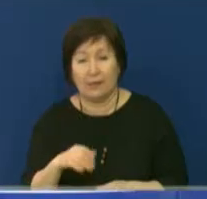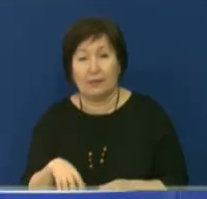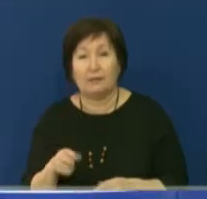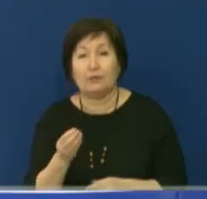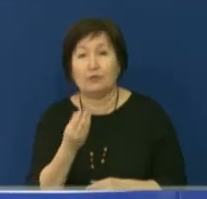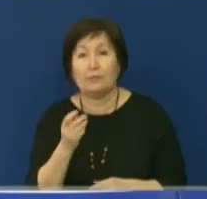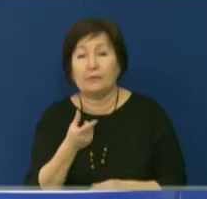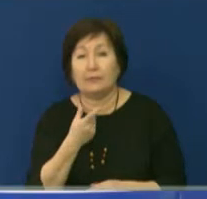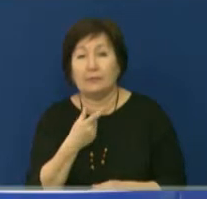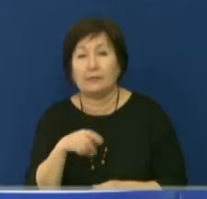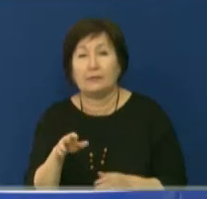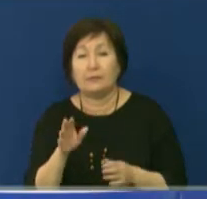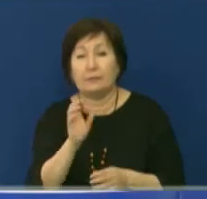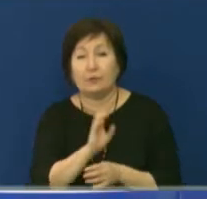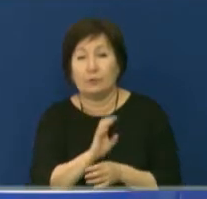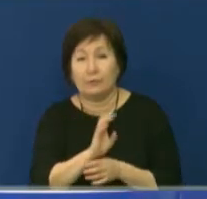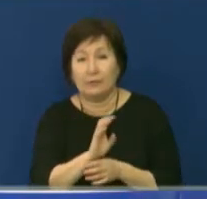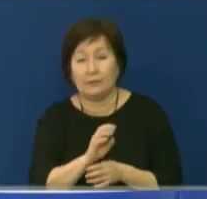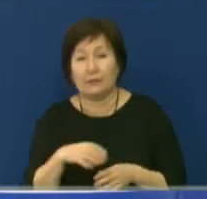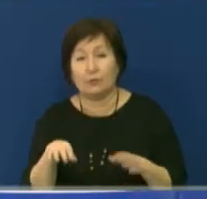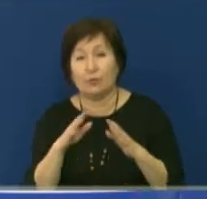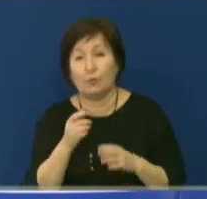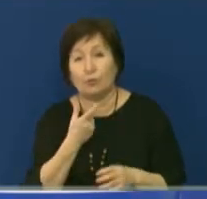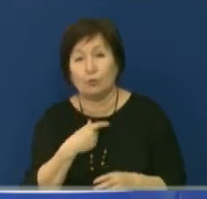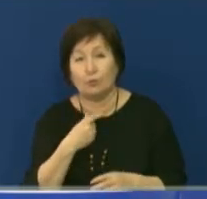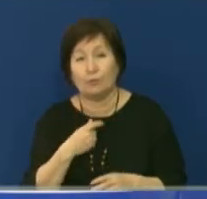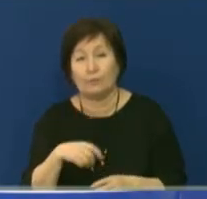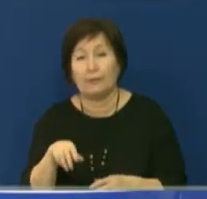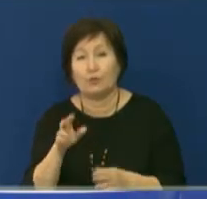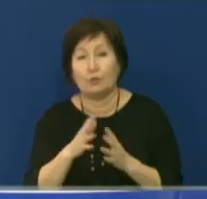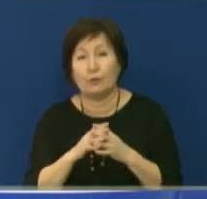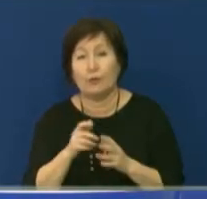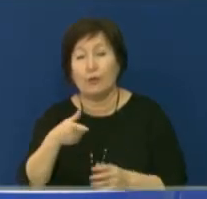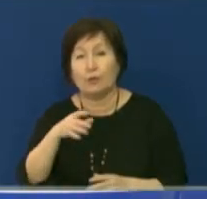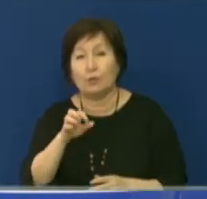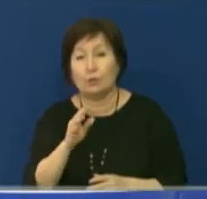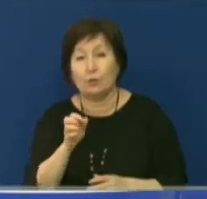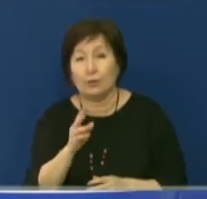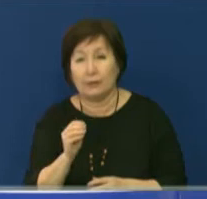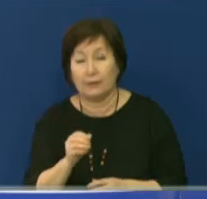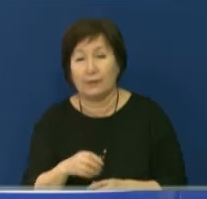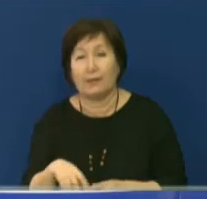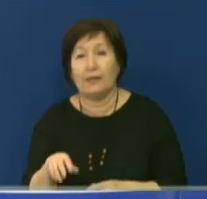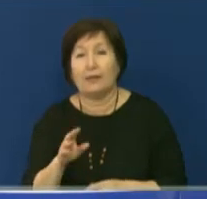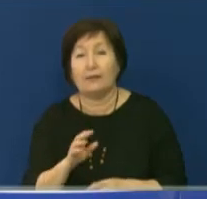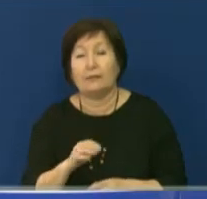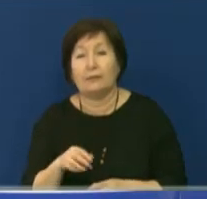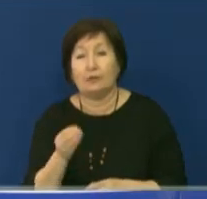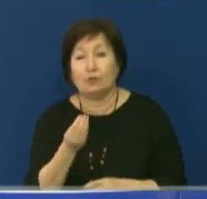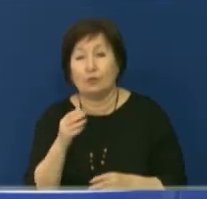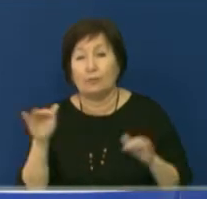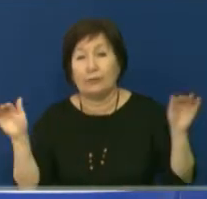поселка Глубокое, построенный в прошлом году, и осмотрел зрительный зал на 300 мест. Объект отличается современным оборудованием